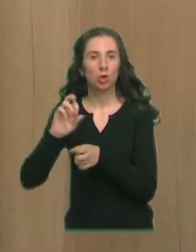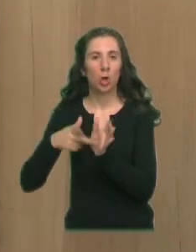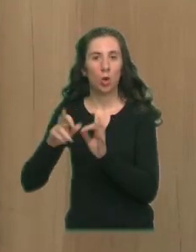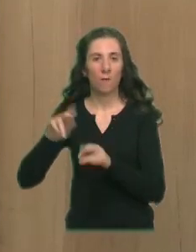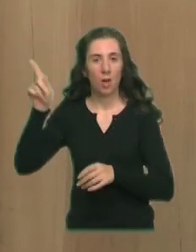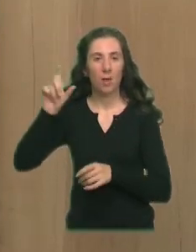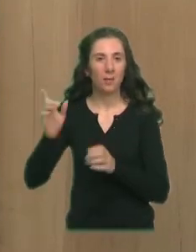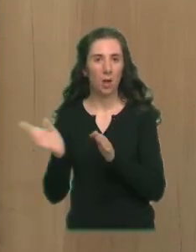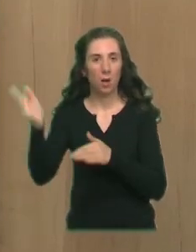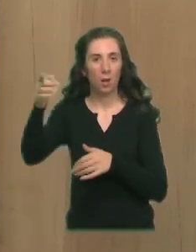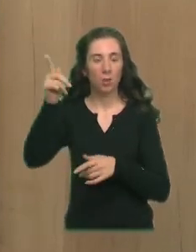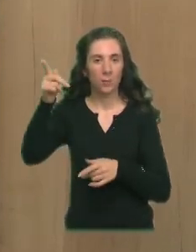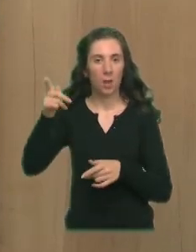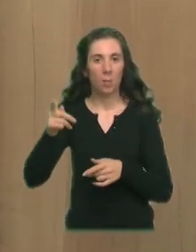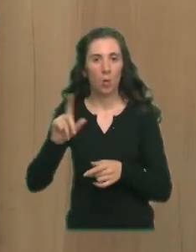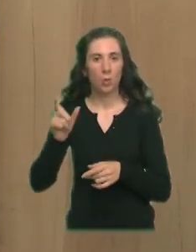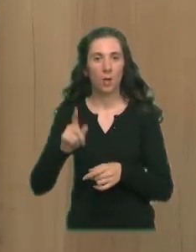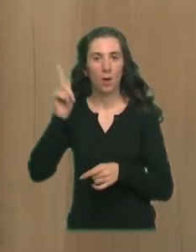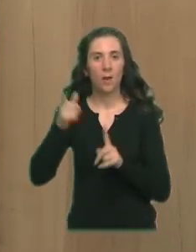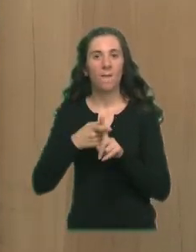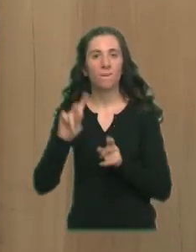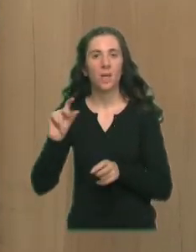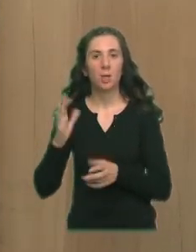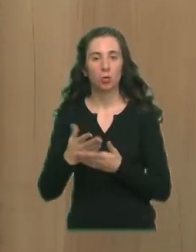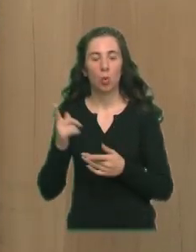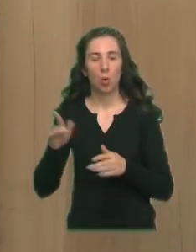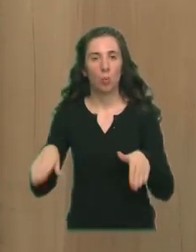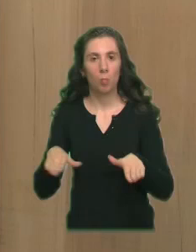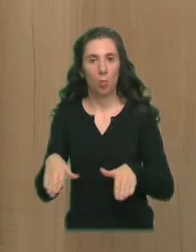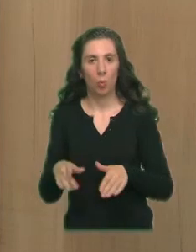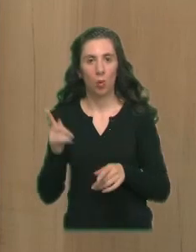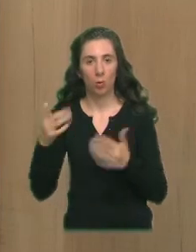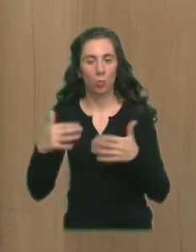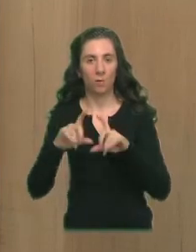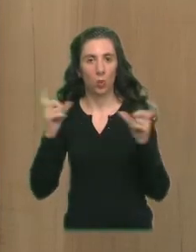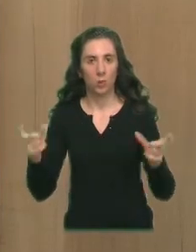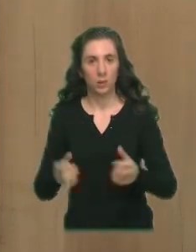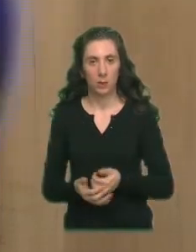strane Italije, u Italiji, tamo na Tirenskom moru, tvornica.